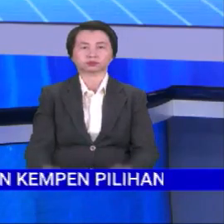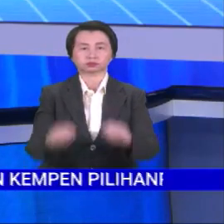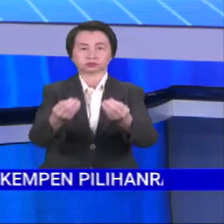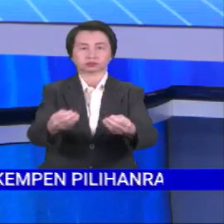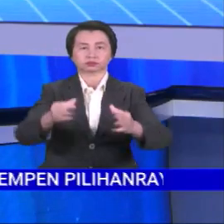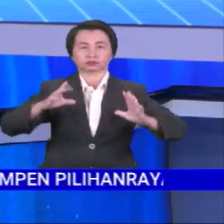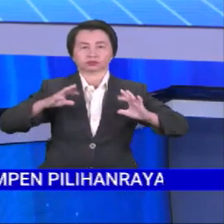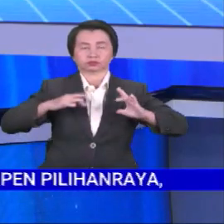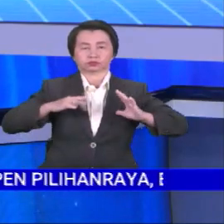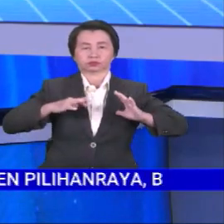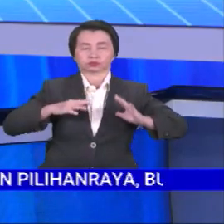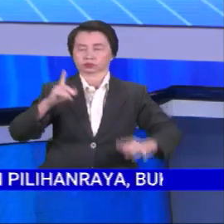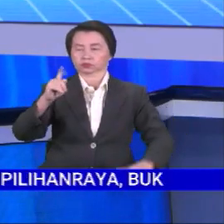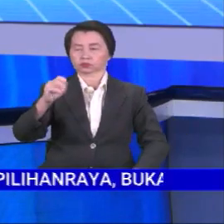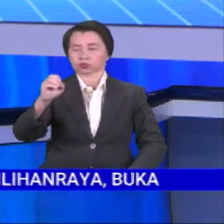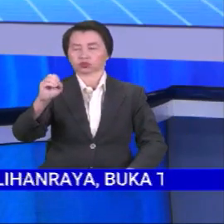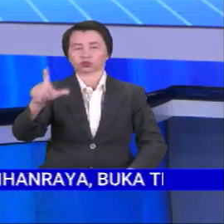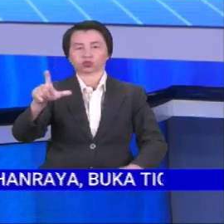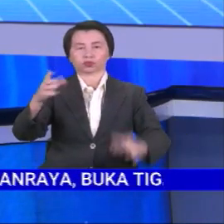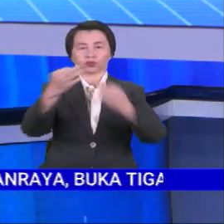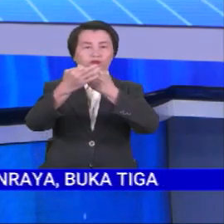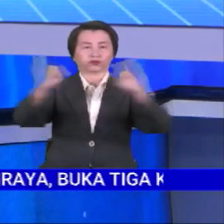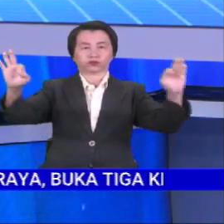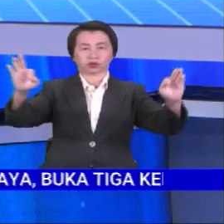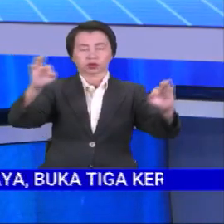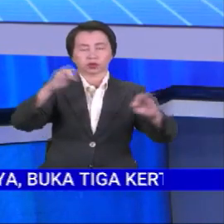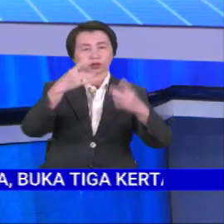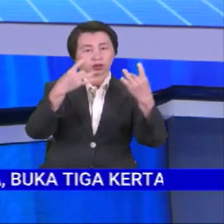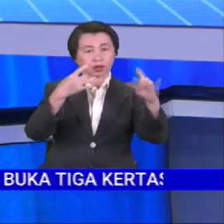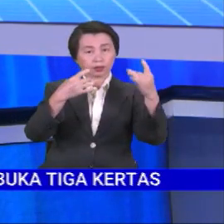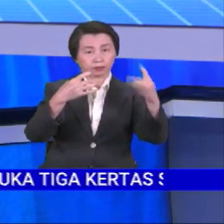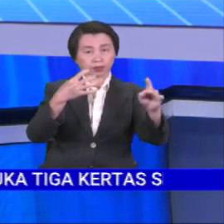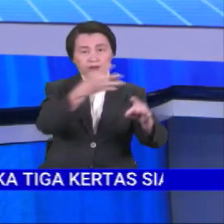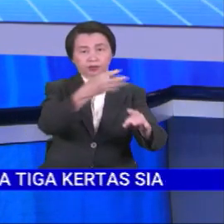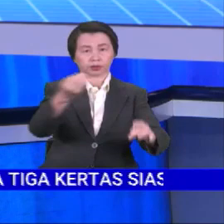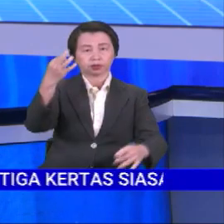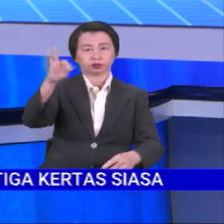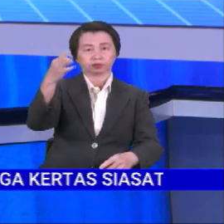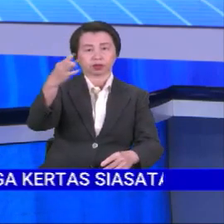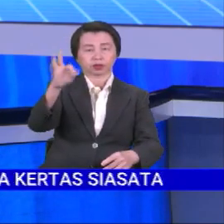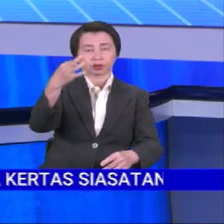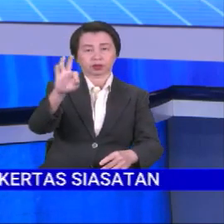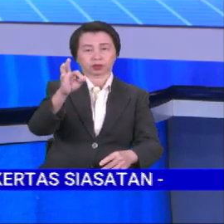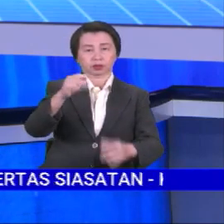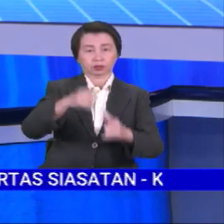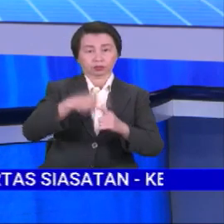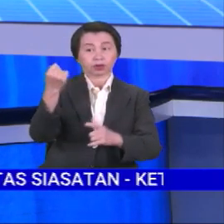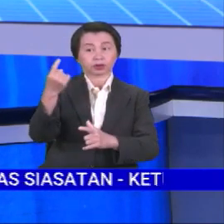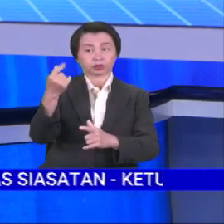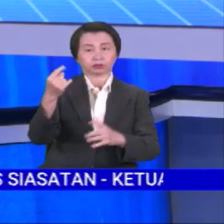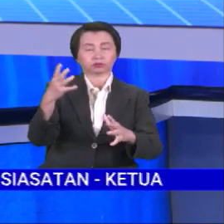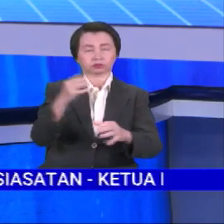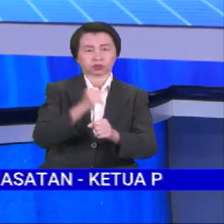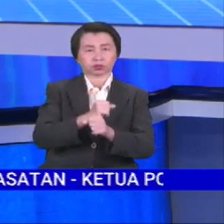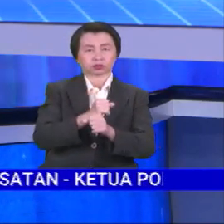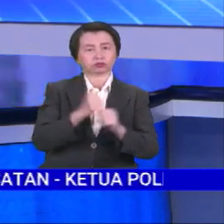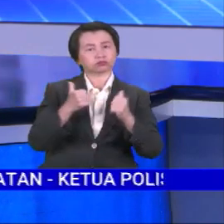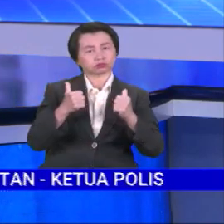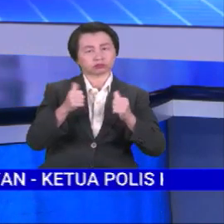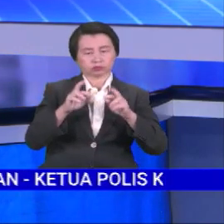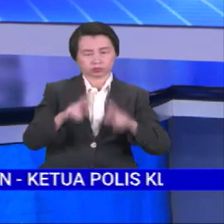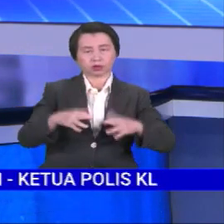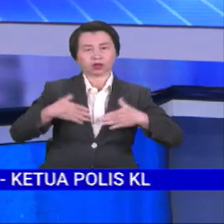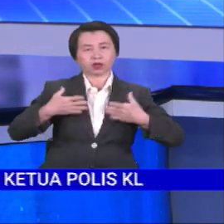Pemberian cuti umum serta tol percuma kepada semua pengundi pada 18 dan 19 November ini mendapat reaksi